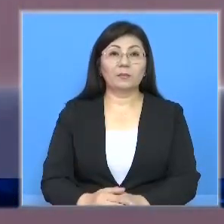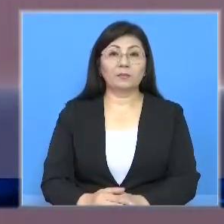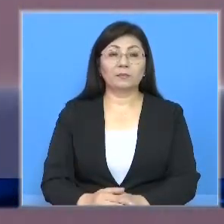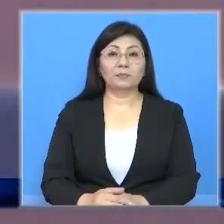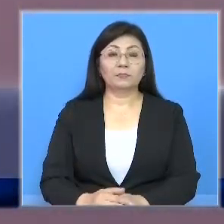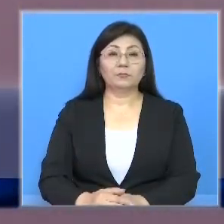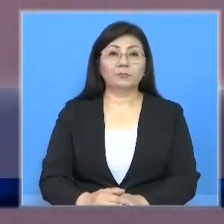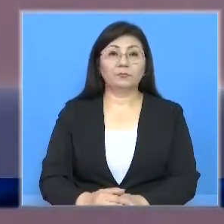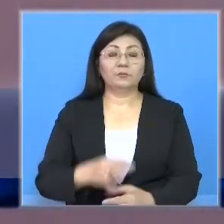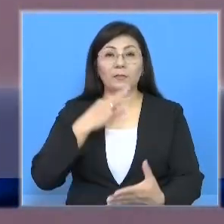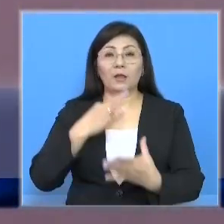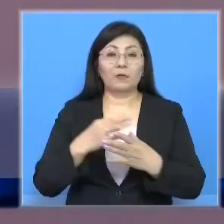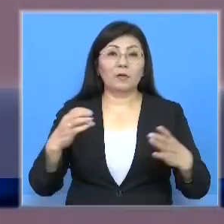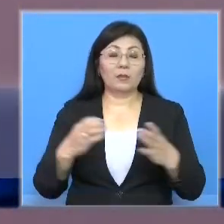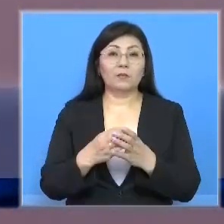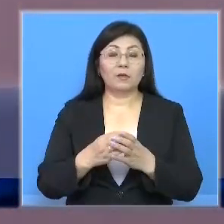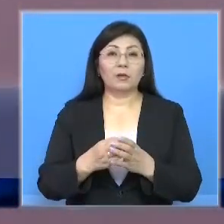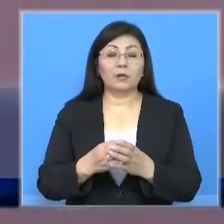Группа осуществляет эксплуатацию